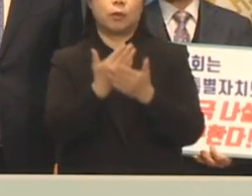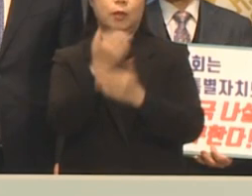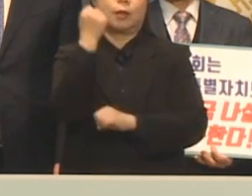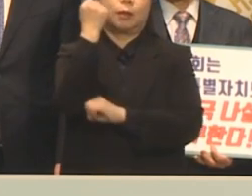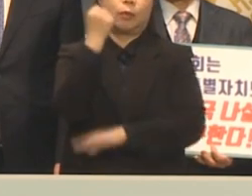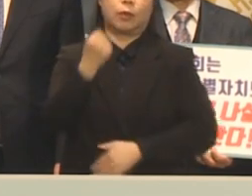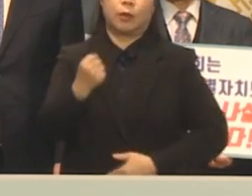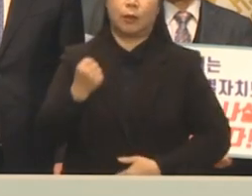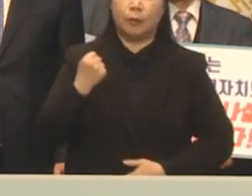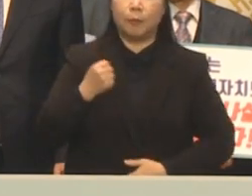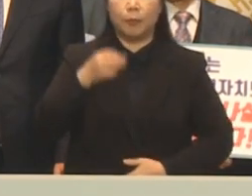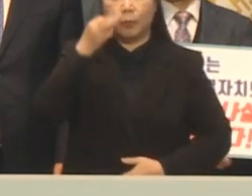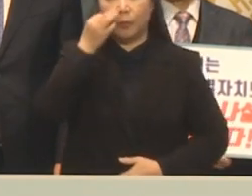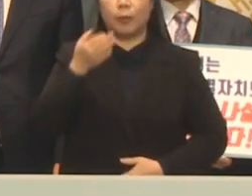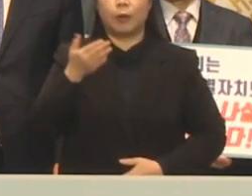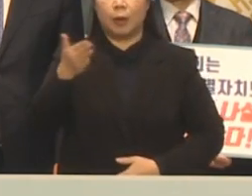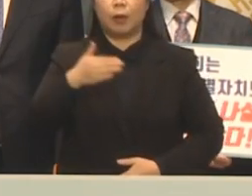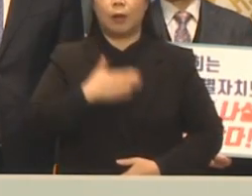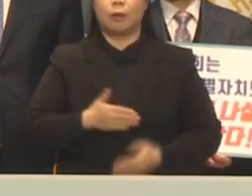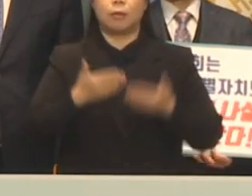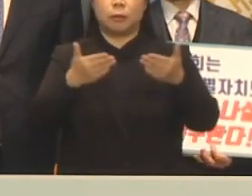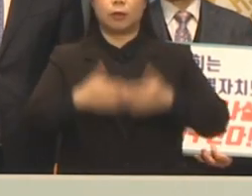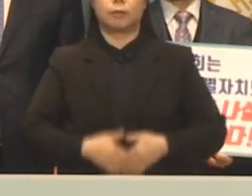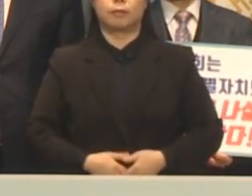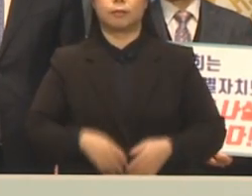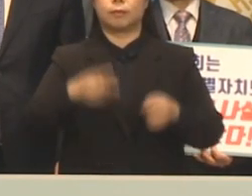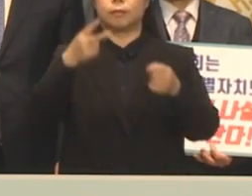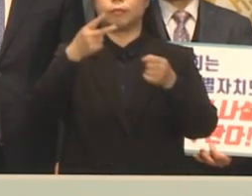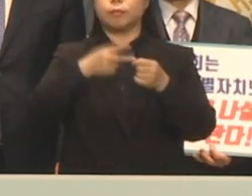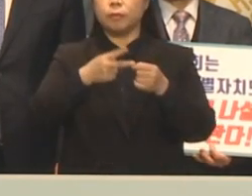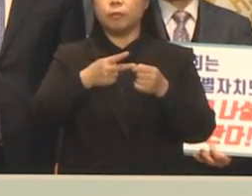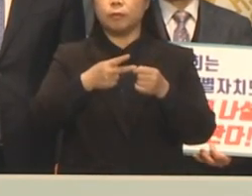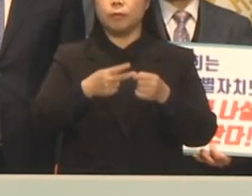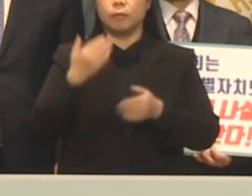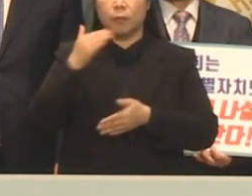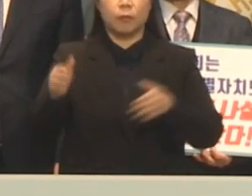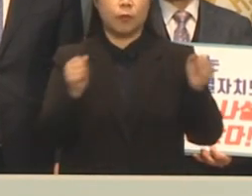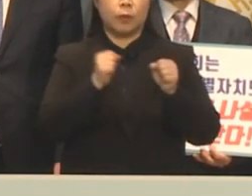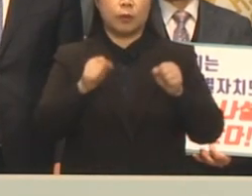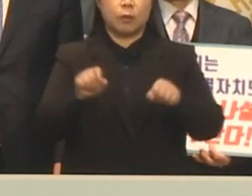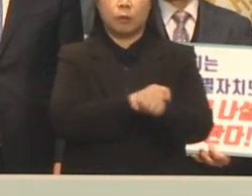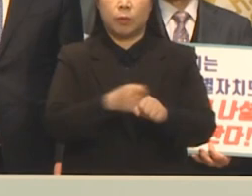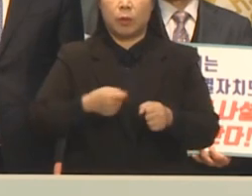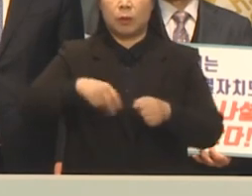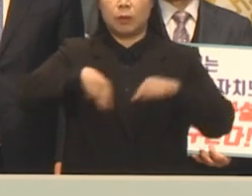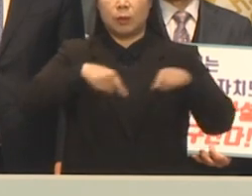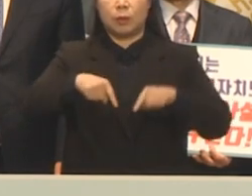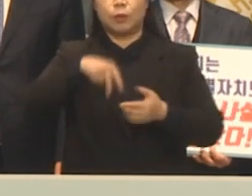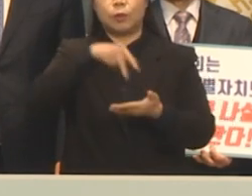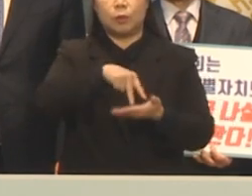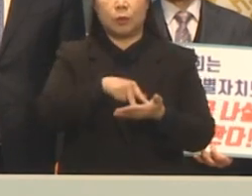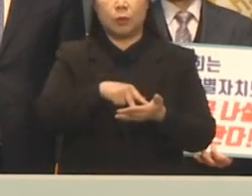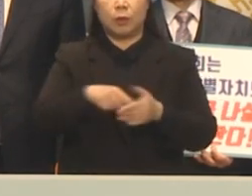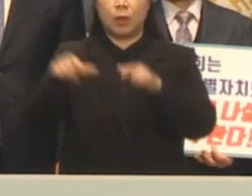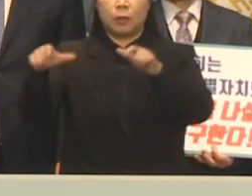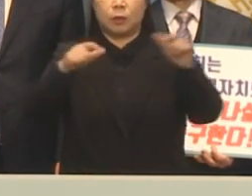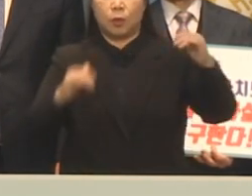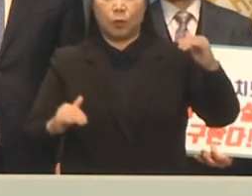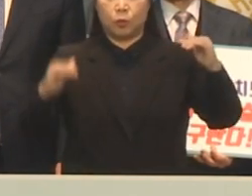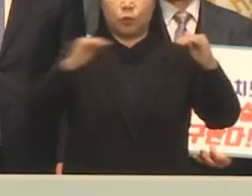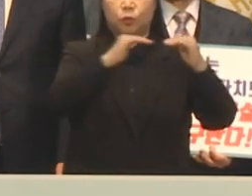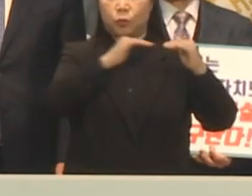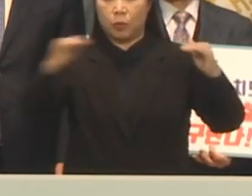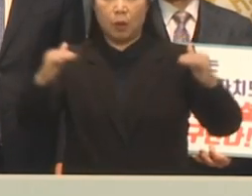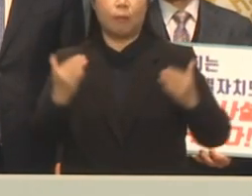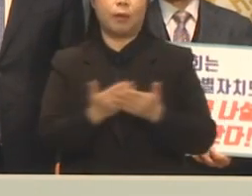동력임을 천명한다. 하나, 경기 북부 특별자치도는 지역균형